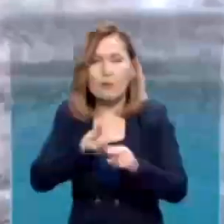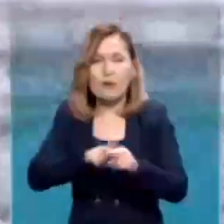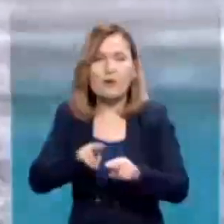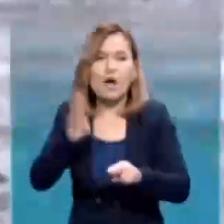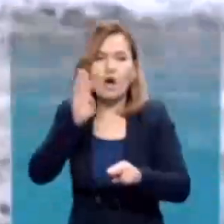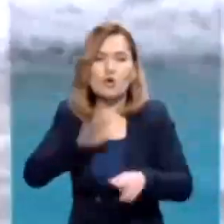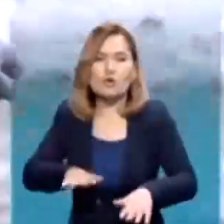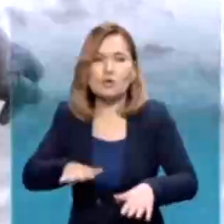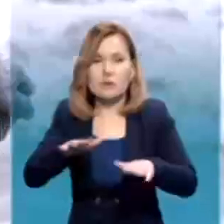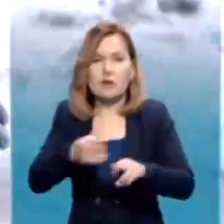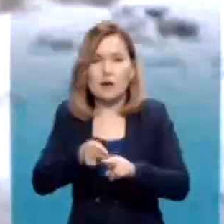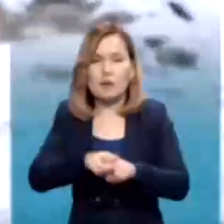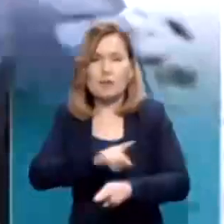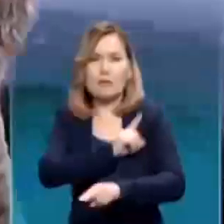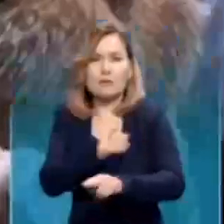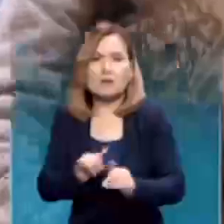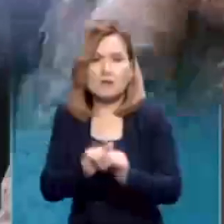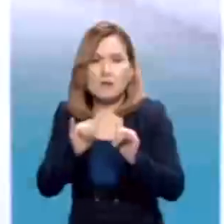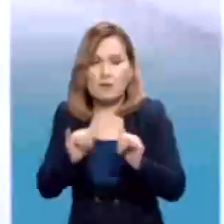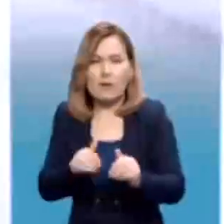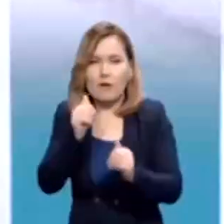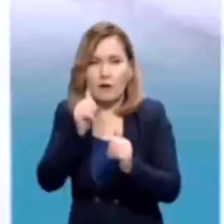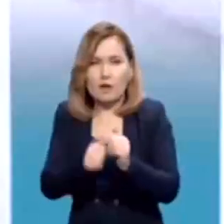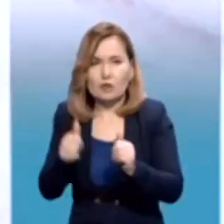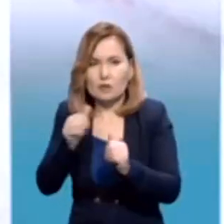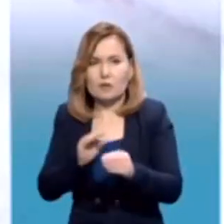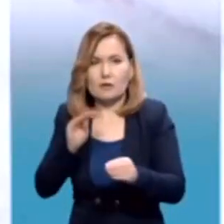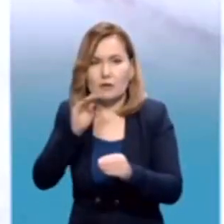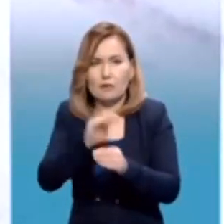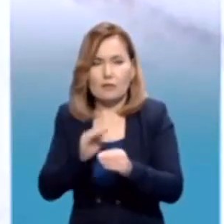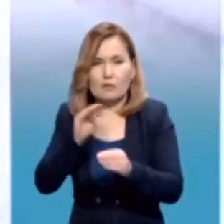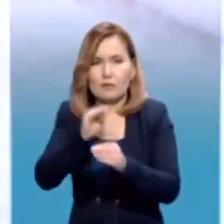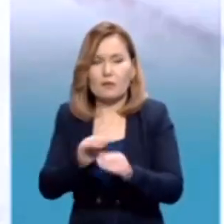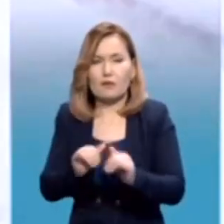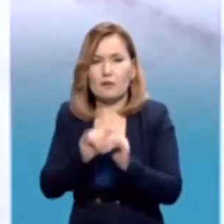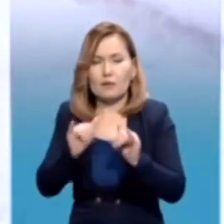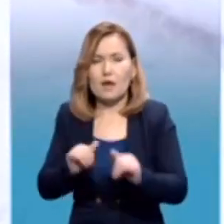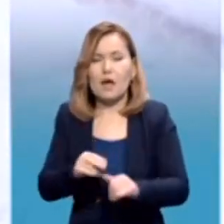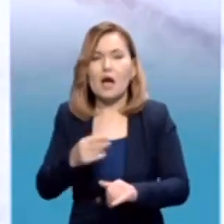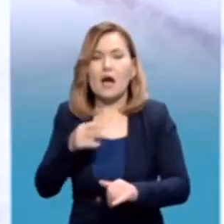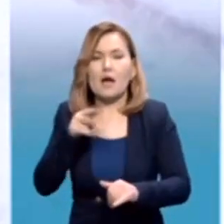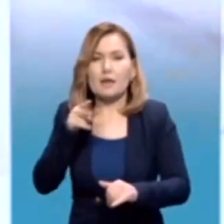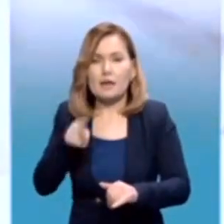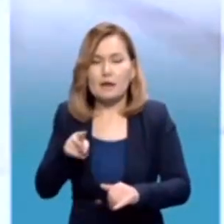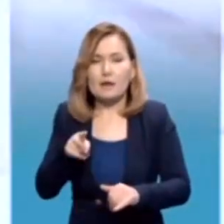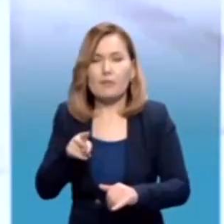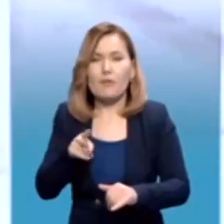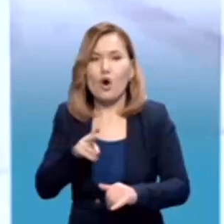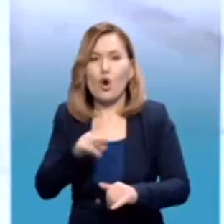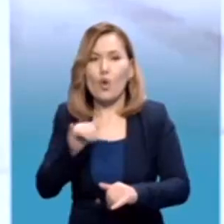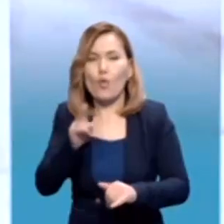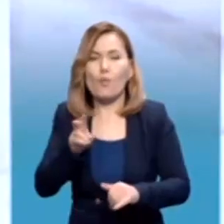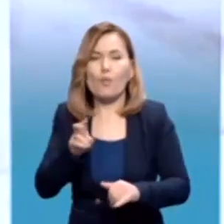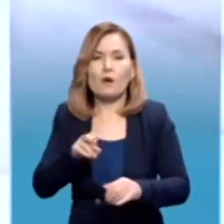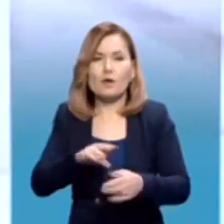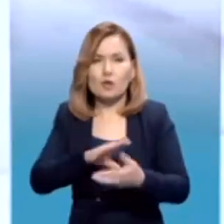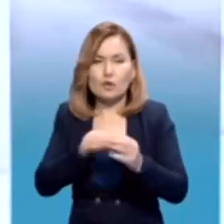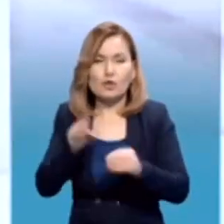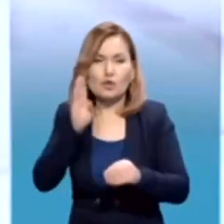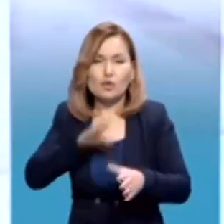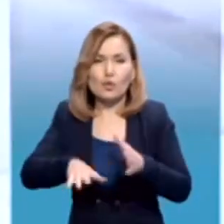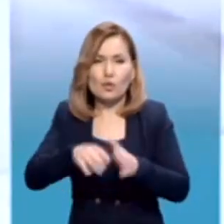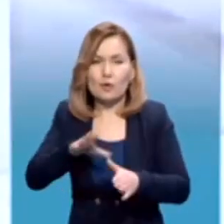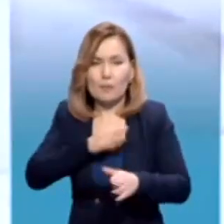жиналған қар суының көбеймесе азаятын түрі жоқ. Шамамен 2,5 мың кубтай су сорылды. Үлгермей атқан себебім жаңа